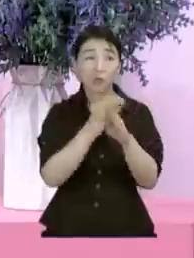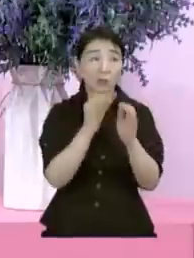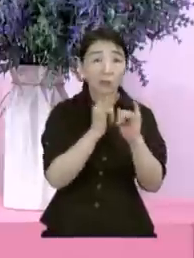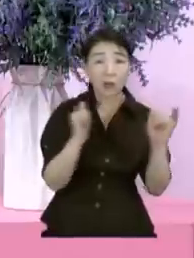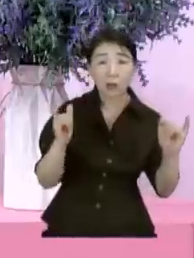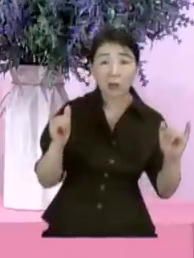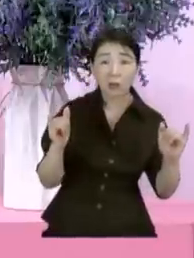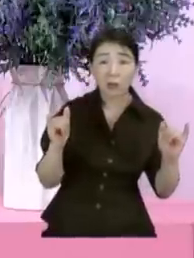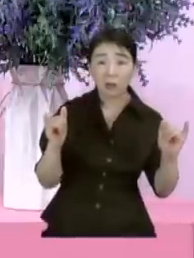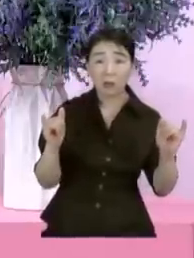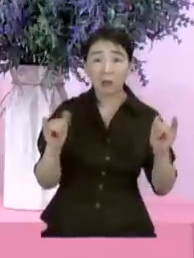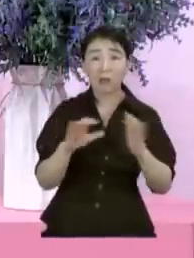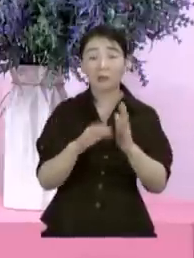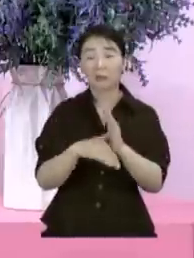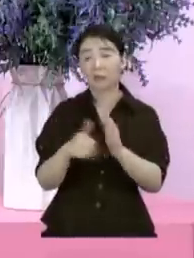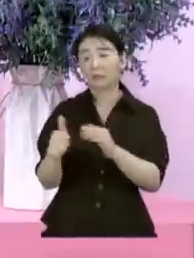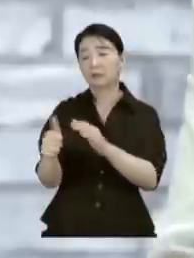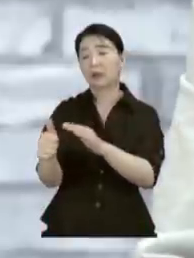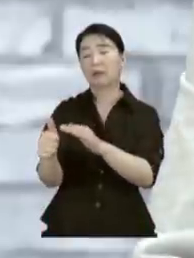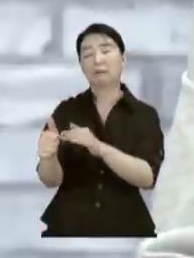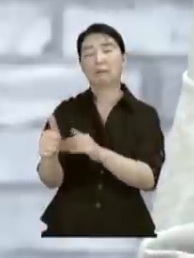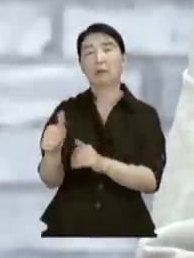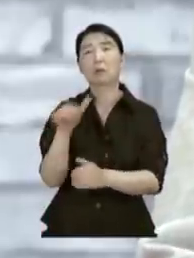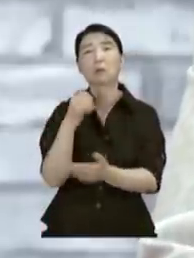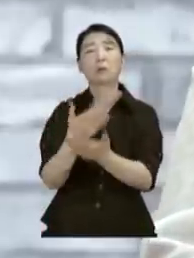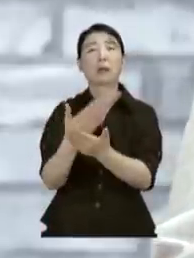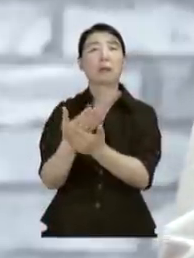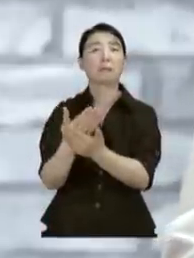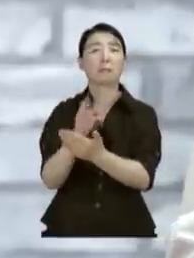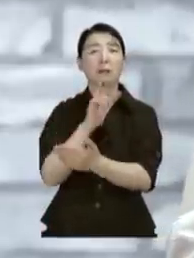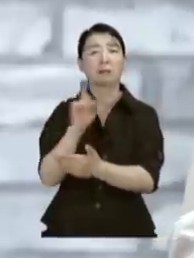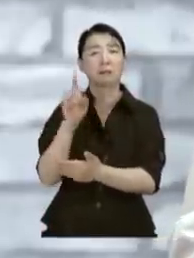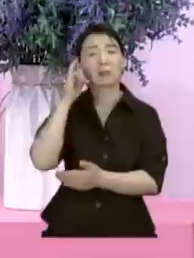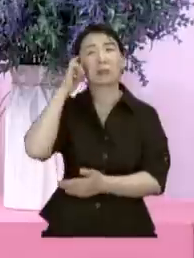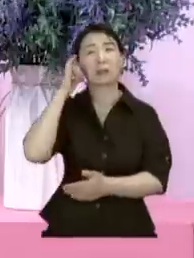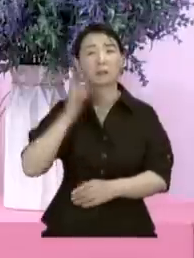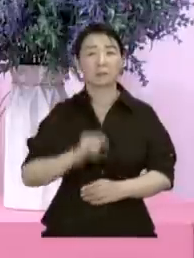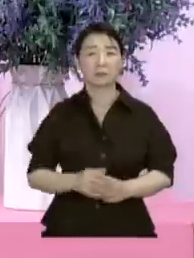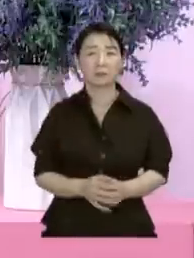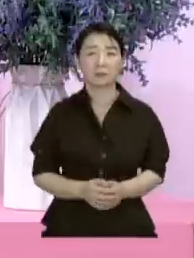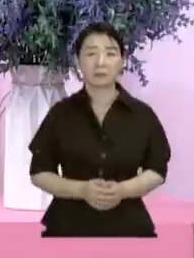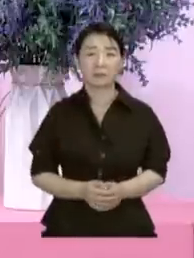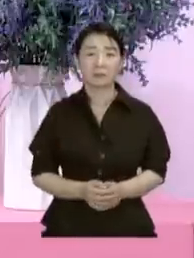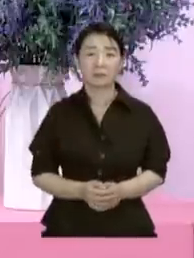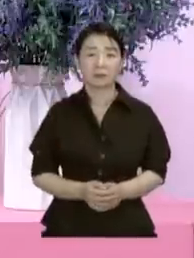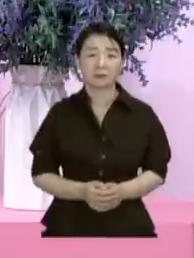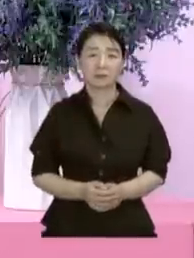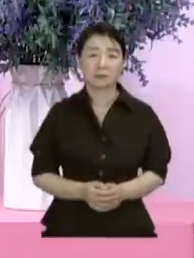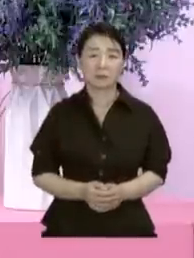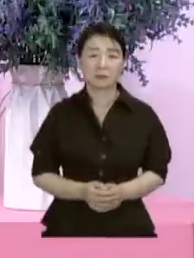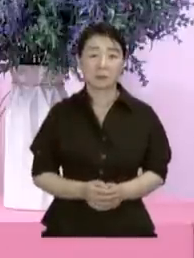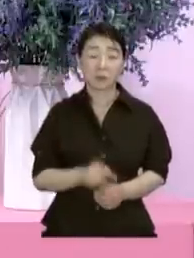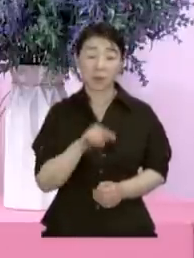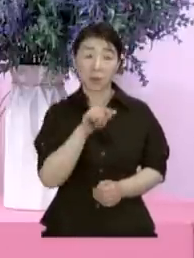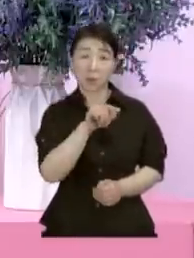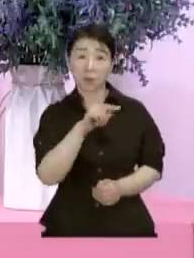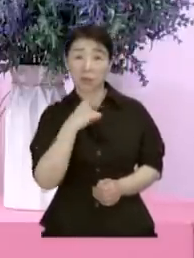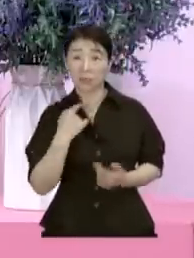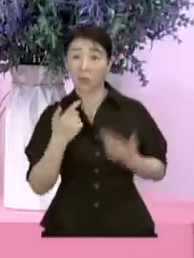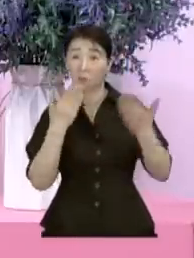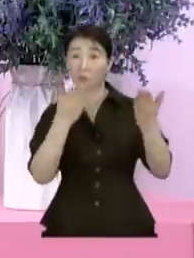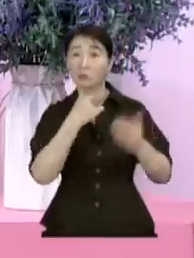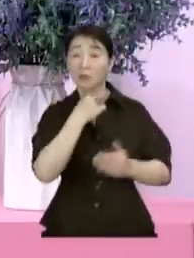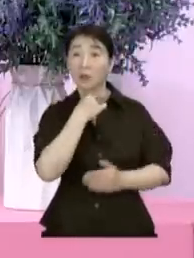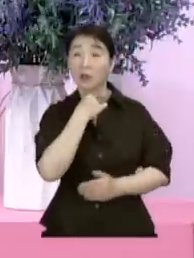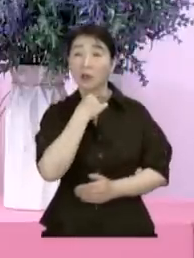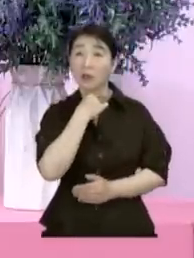북한 사람? 하는데 그 아이가 생각이 나고 꽃제비가. 예, 북한이 생각이 나서 그런데 거기 가서 자원봉사 좀 하면